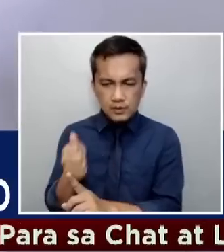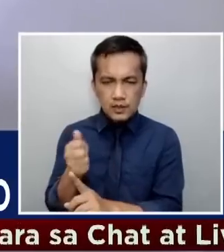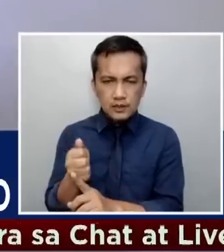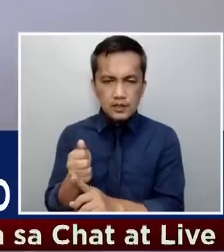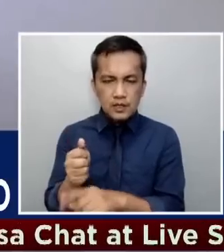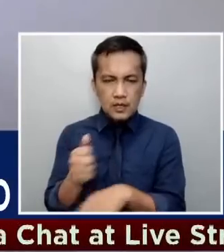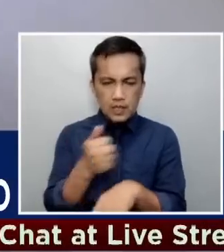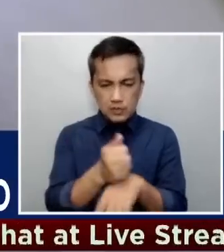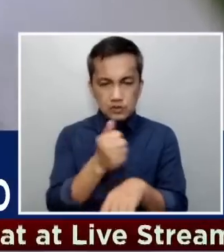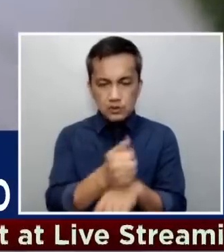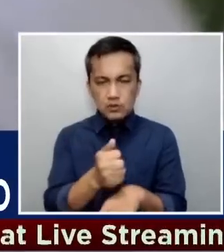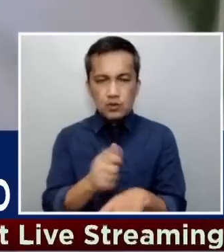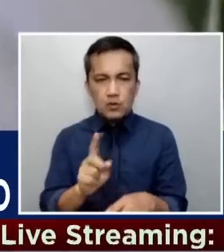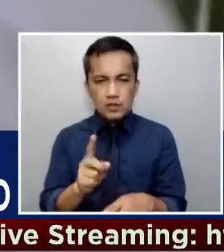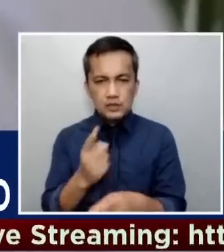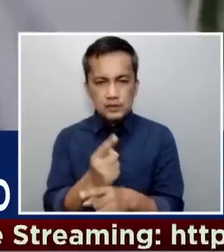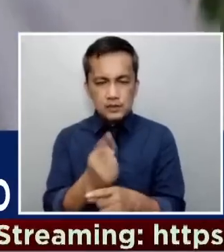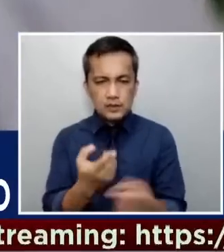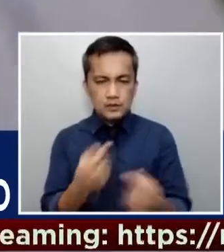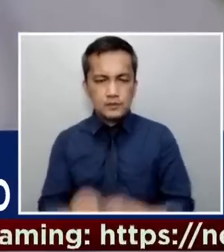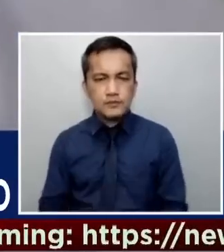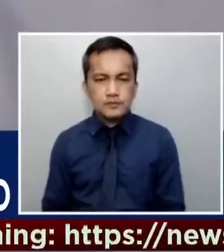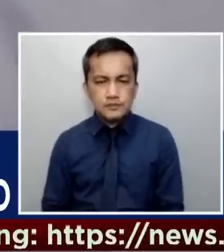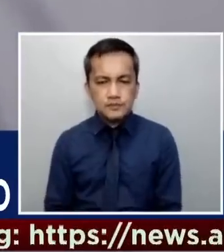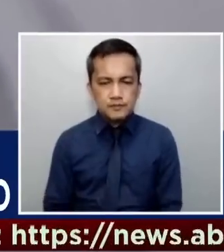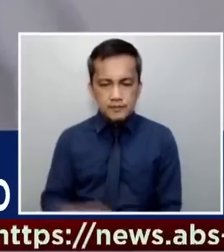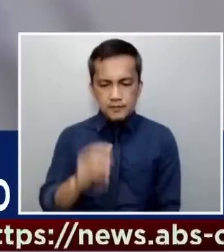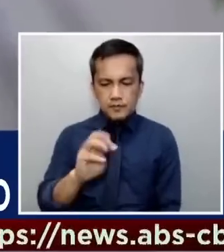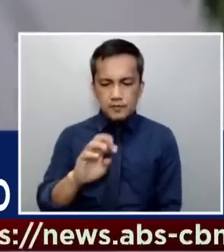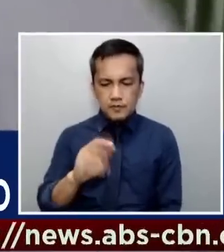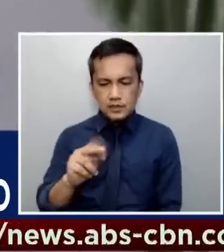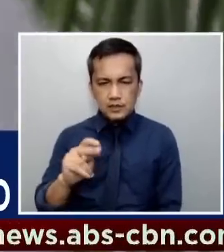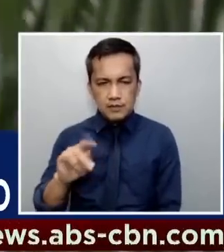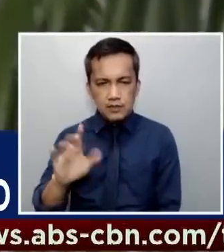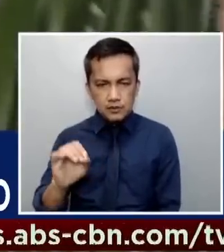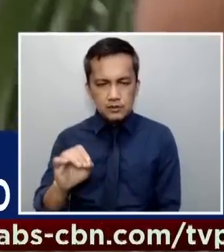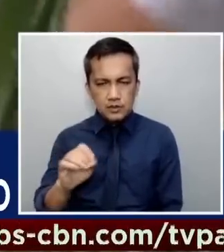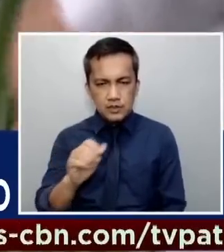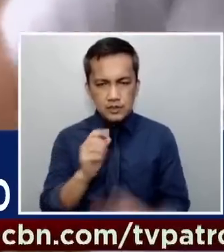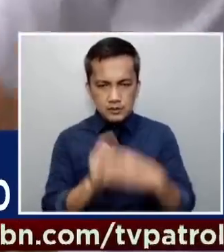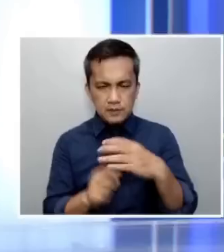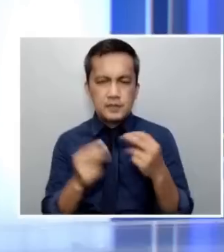ano ang nararapat na gagawin. Mike Navalio, ABS-CBN News.